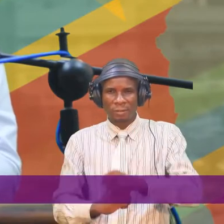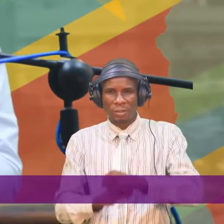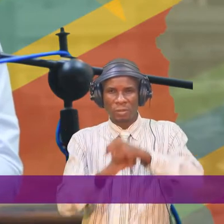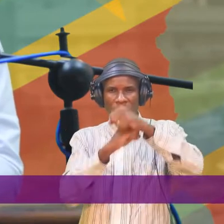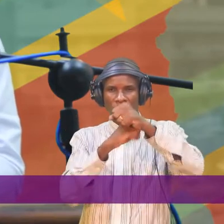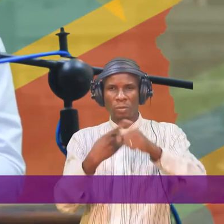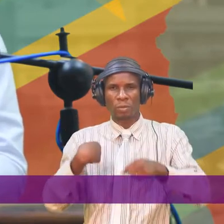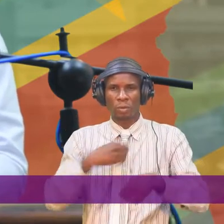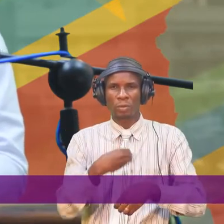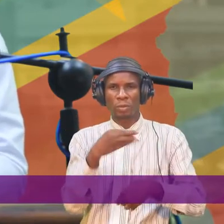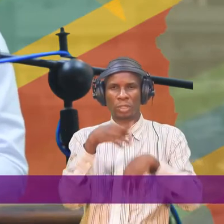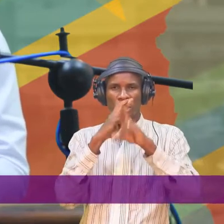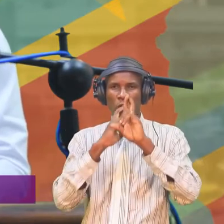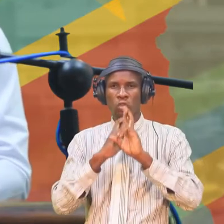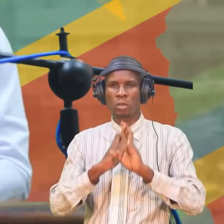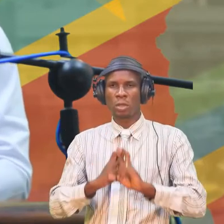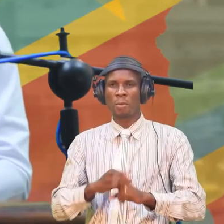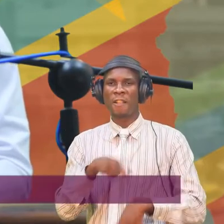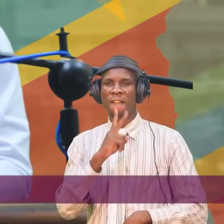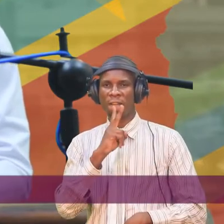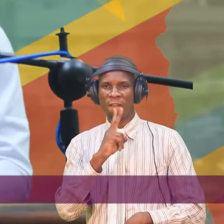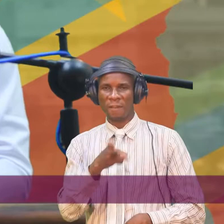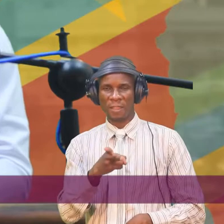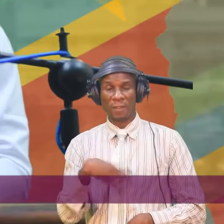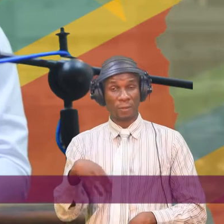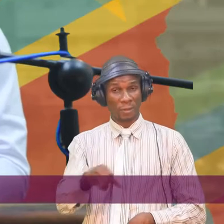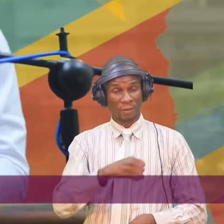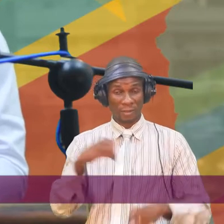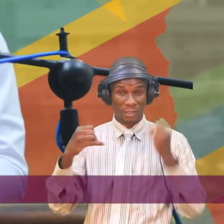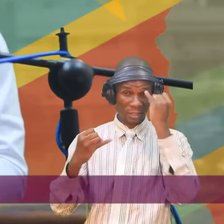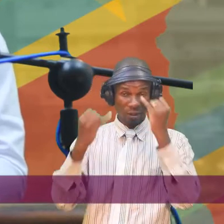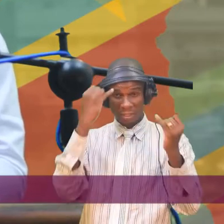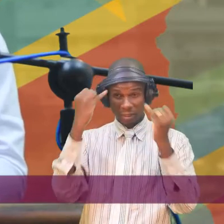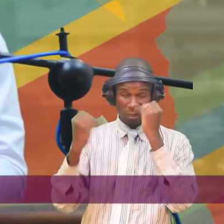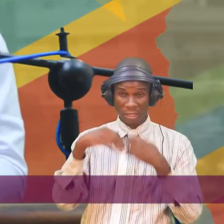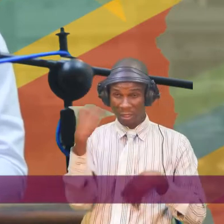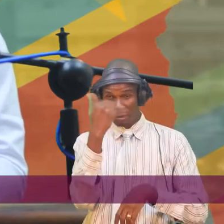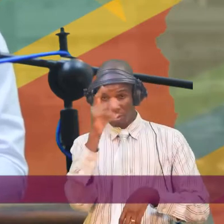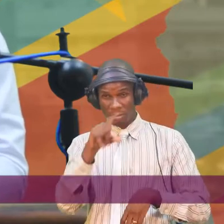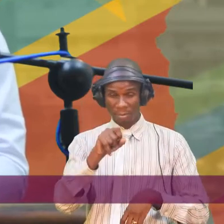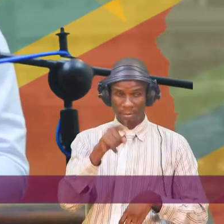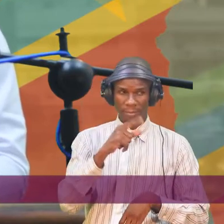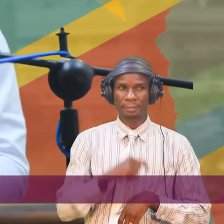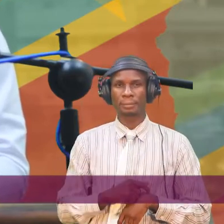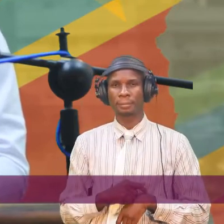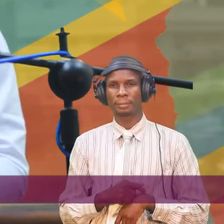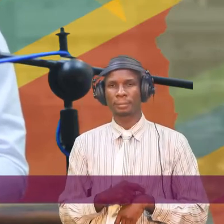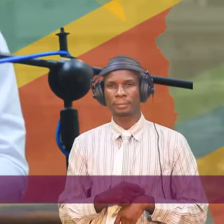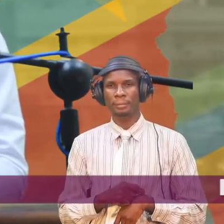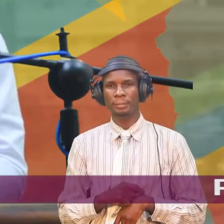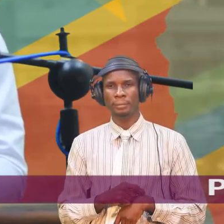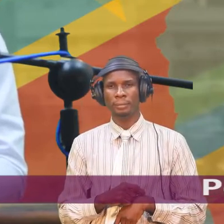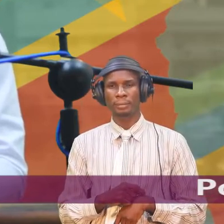yatatusaidia ili tupate jibu kamili. Ce dont nous avons besoin. Nous sommes dans